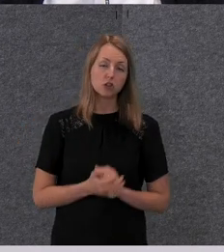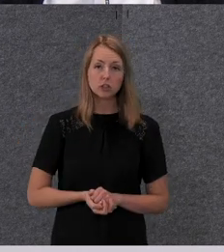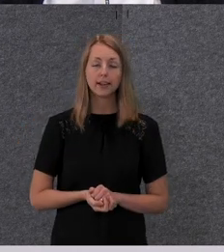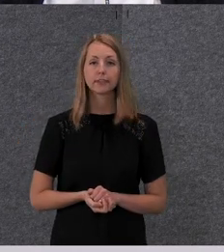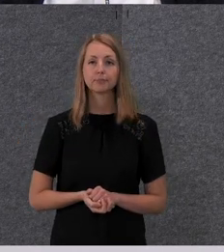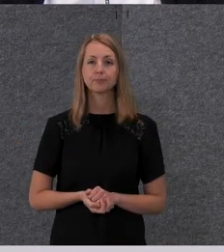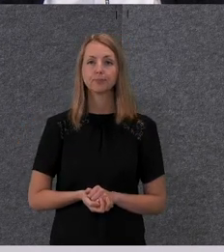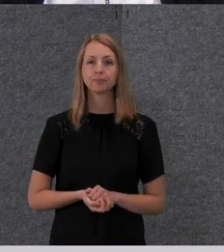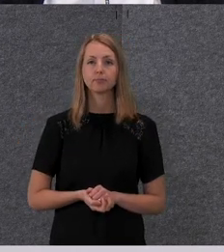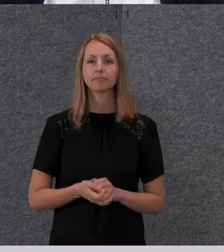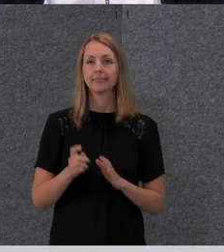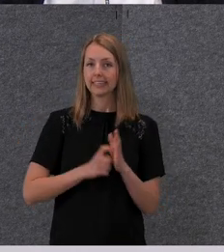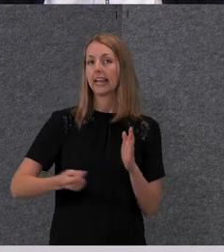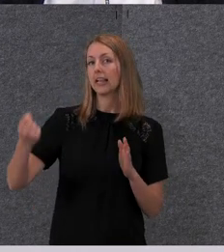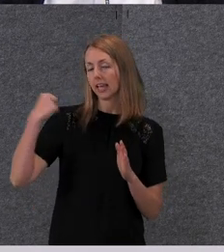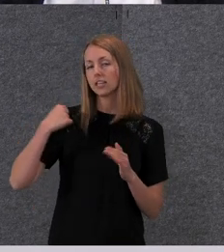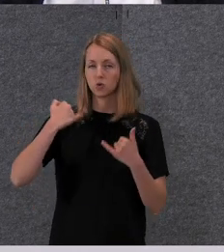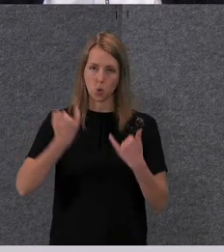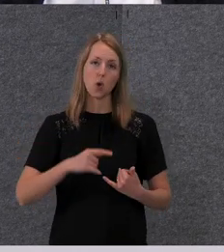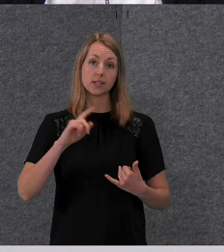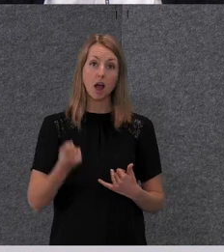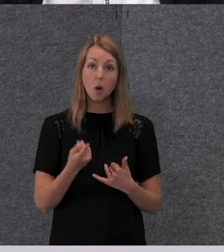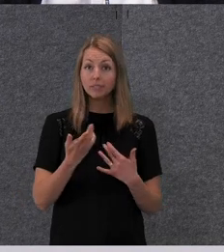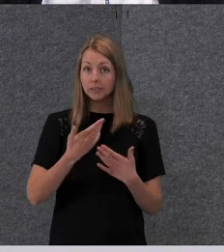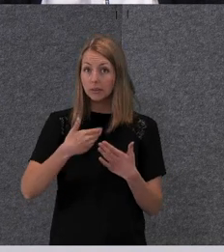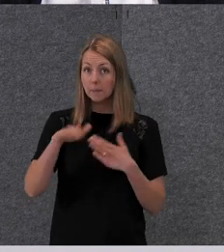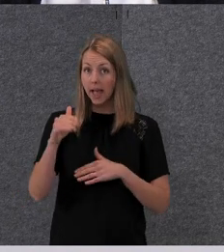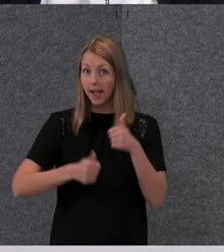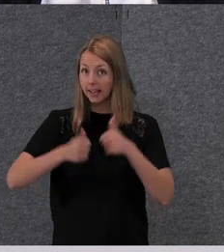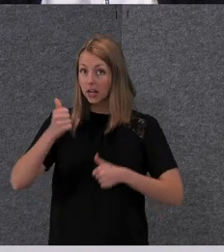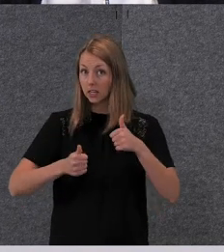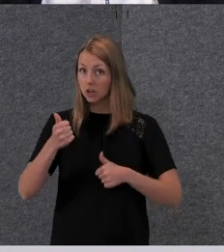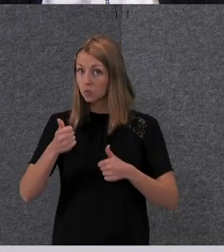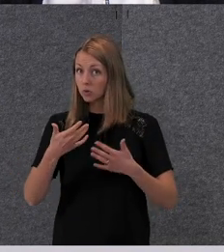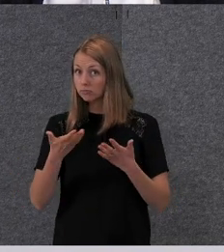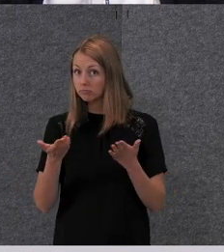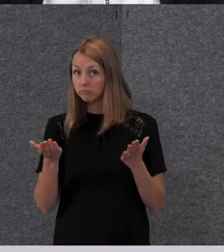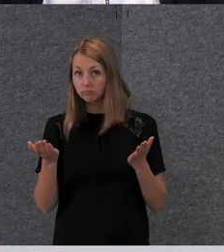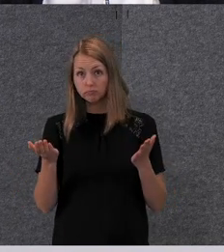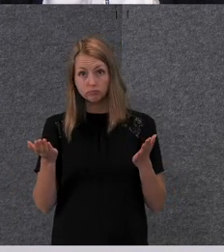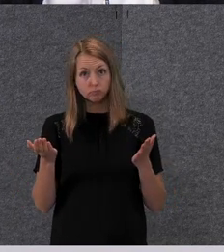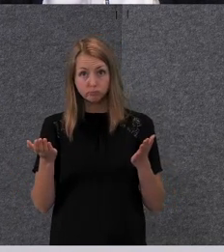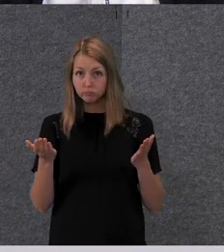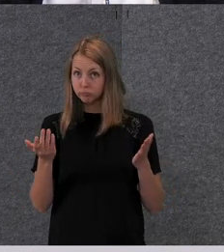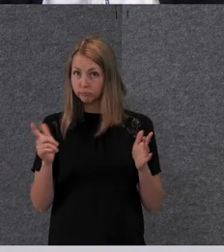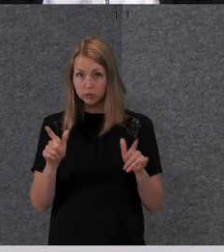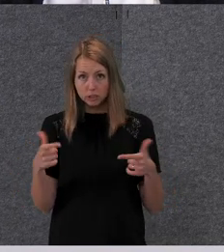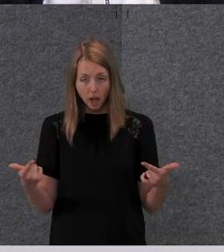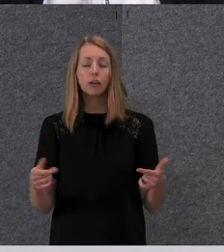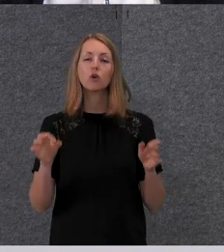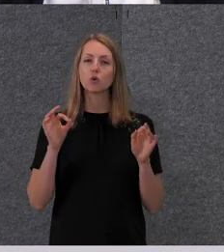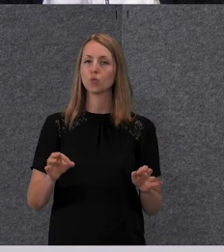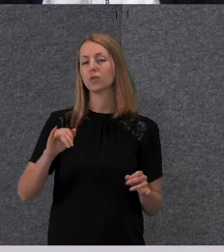digital, so wie gestern als auch heute. Wenn es keine weiteren Kandidaturen gibt, möchten wir sehr gerne